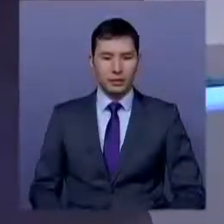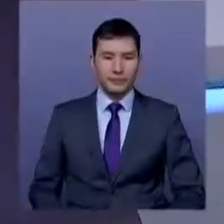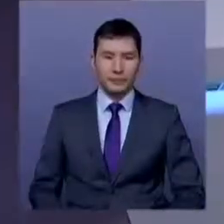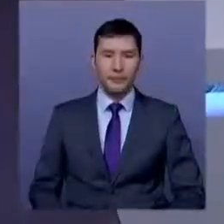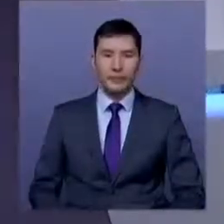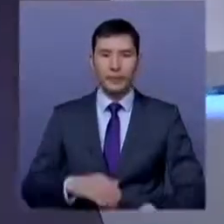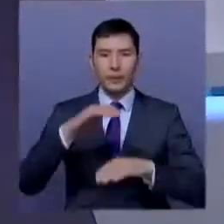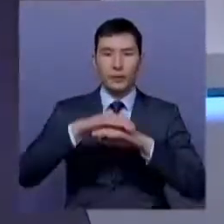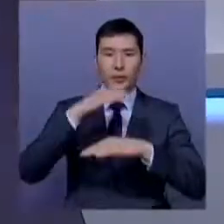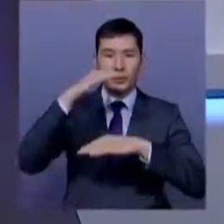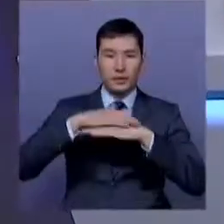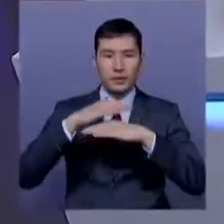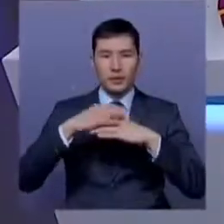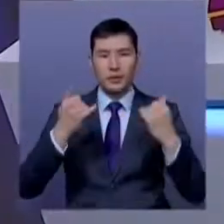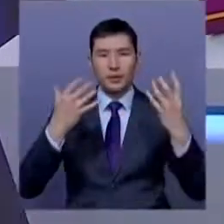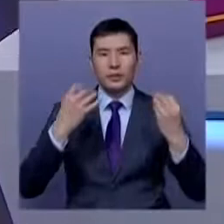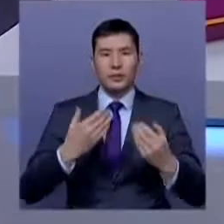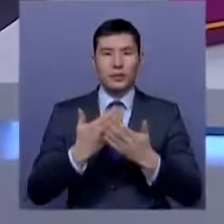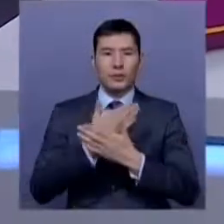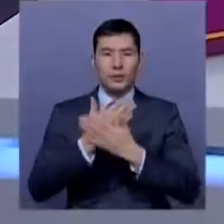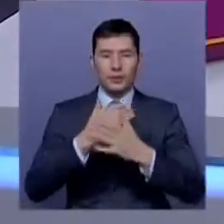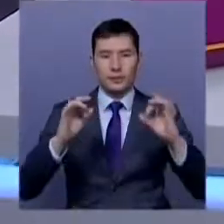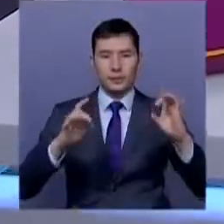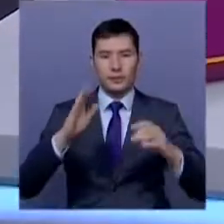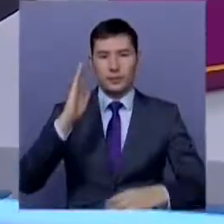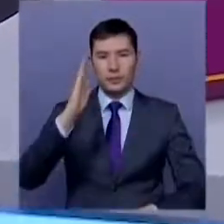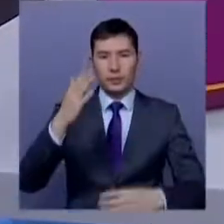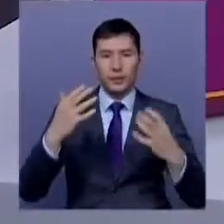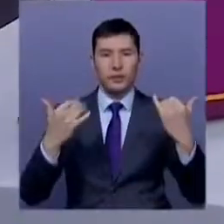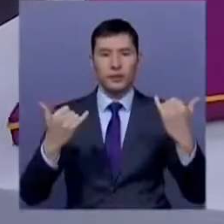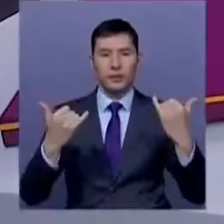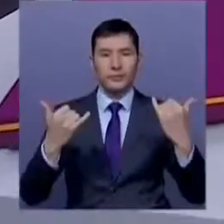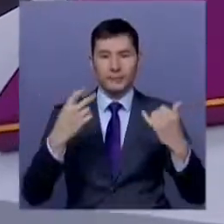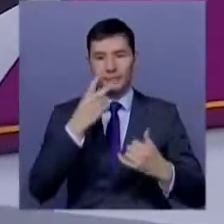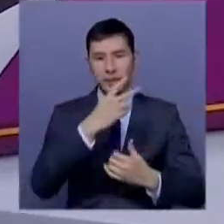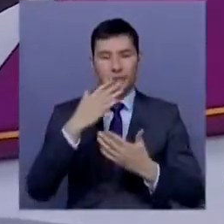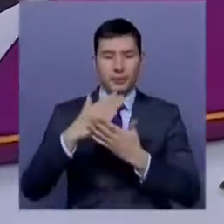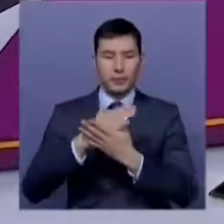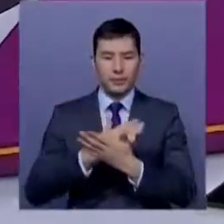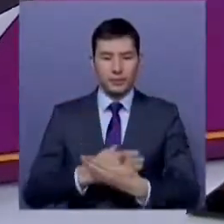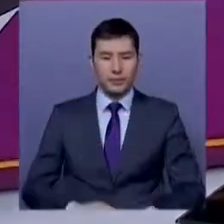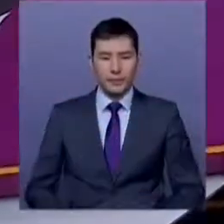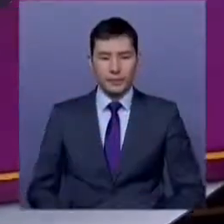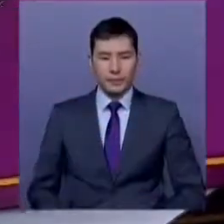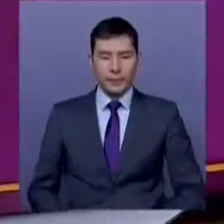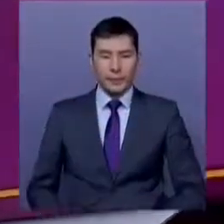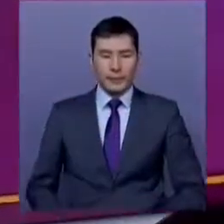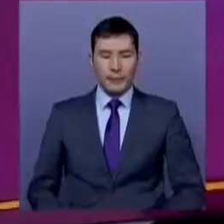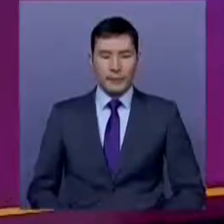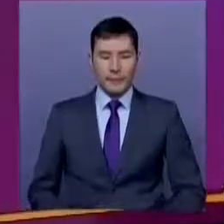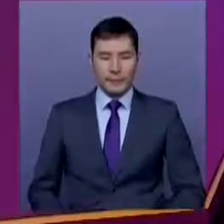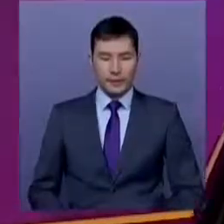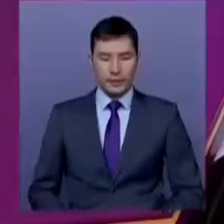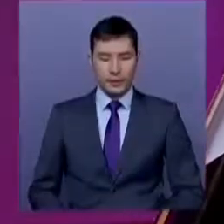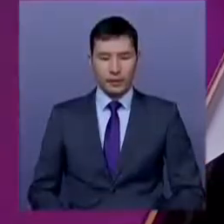Армысыздар, тікелей эфирде басты жаңалықтар. Студияда Маржан Болатханқызы және әріптесім Амангелді Құлманов. Бүгінгі эфирден